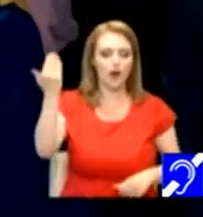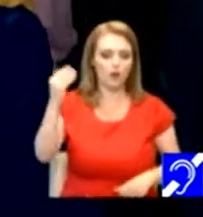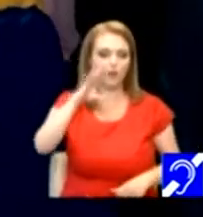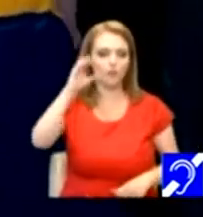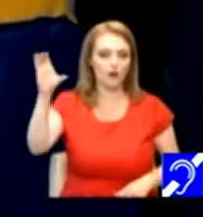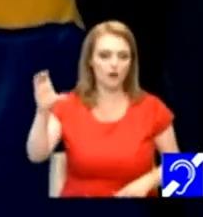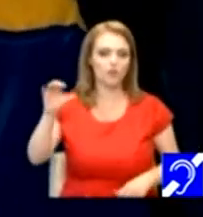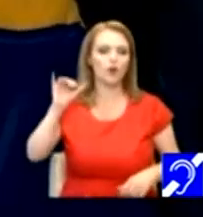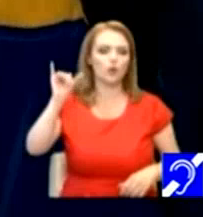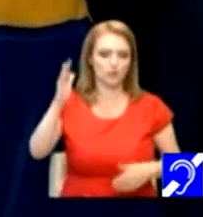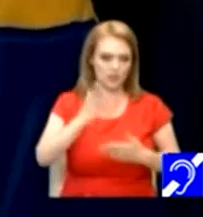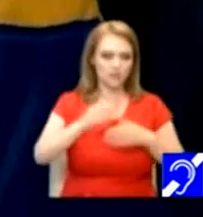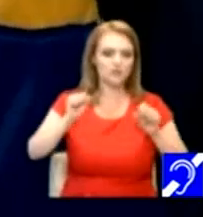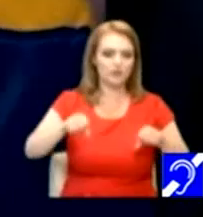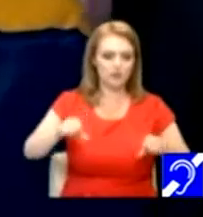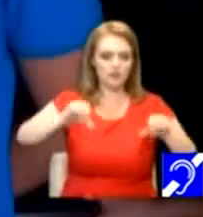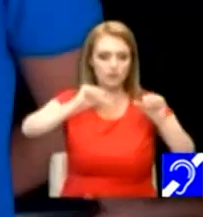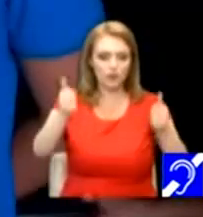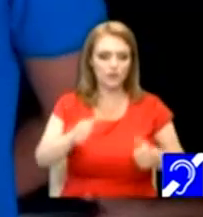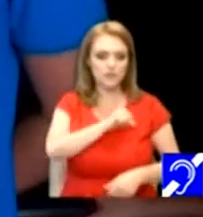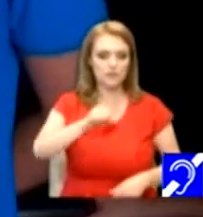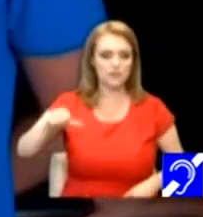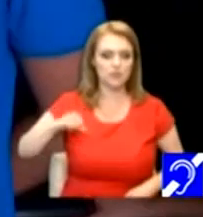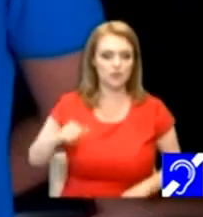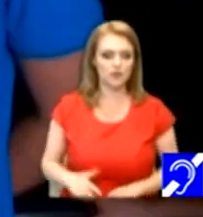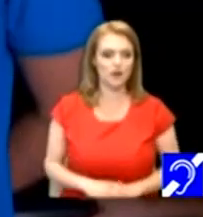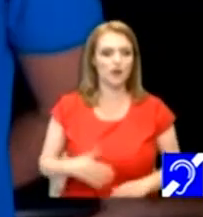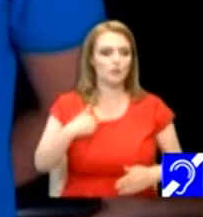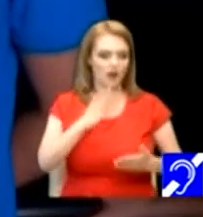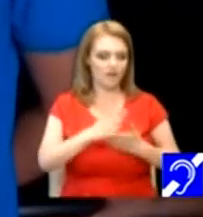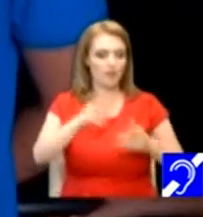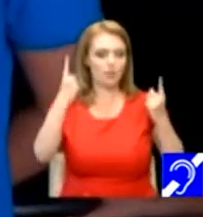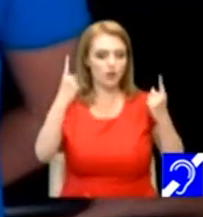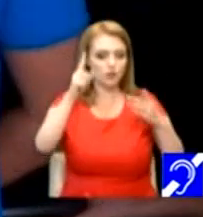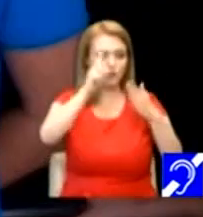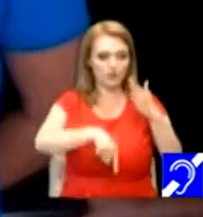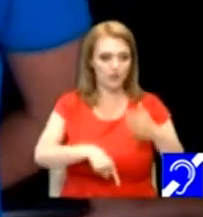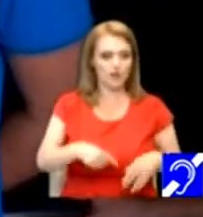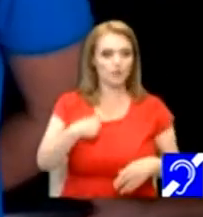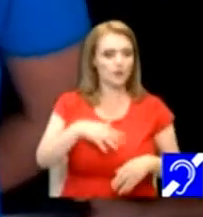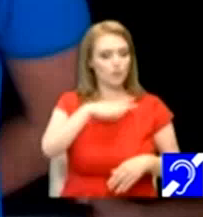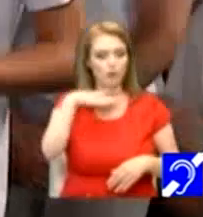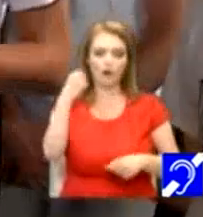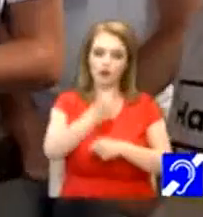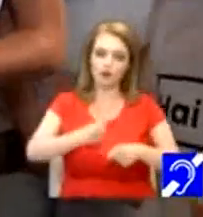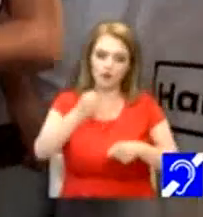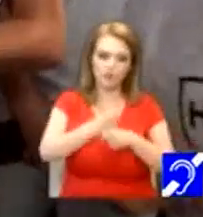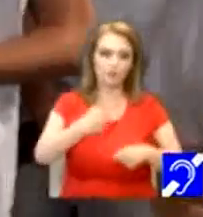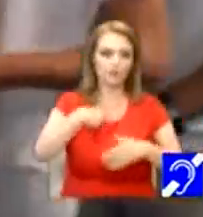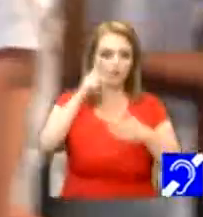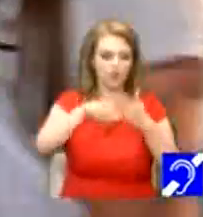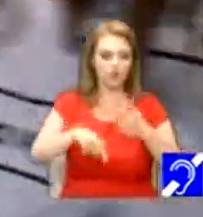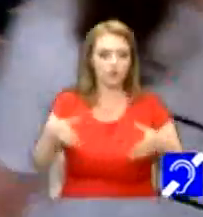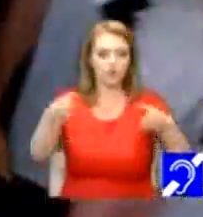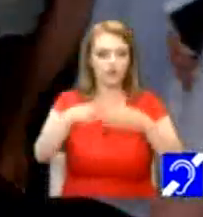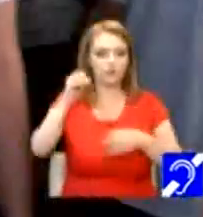au posibilitatea de unii singuri să formeze guvernul. Optimismul este mare pentru că la volumul la care s-a lucrat, eu cred că Partidul Acțiunii și